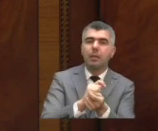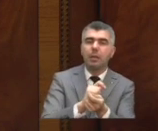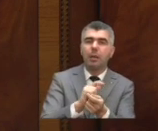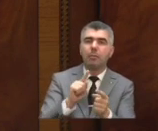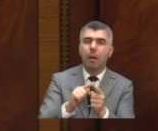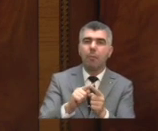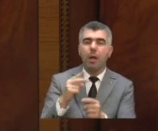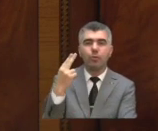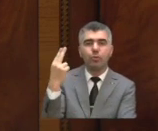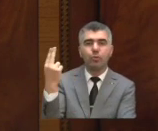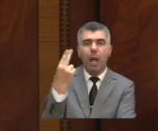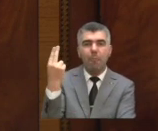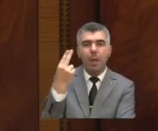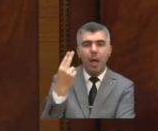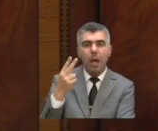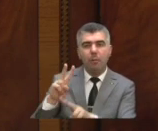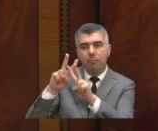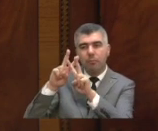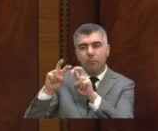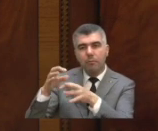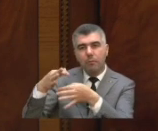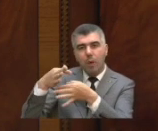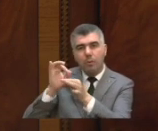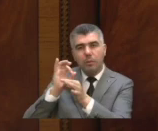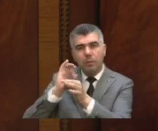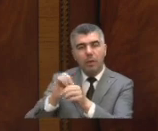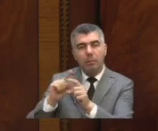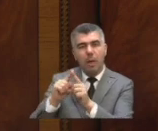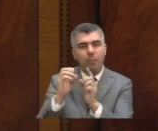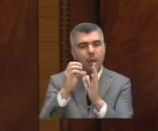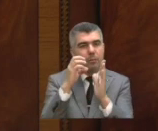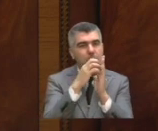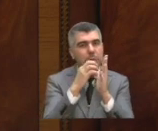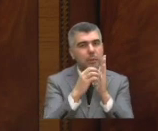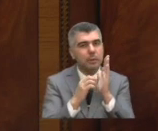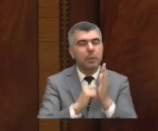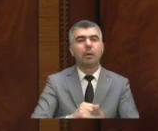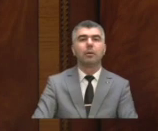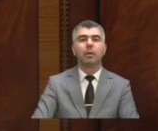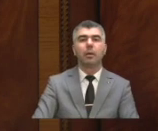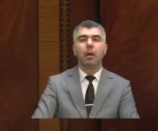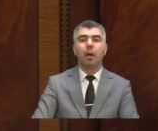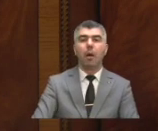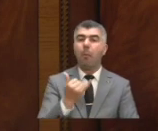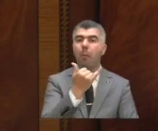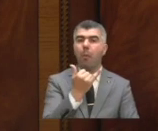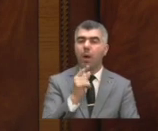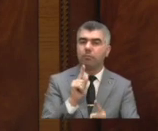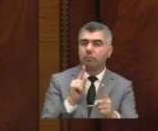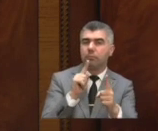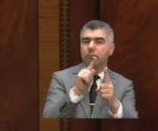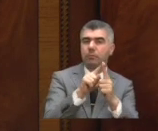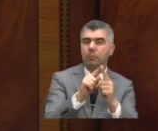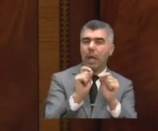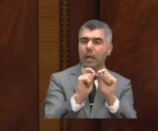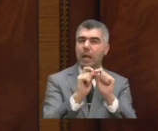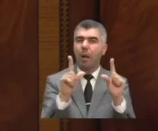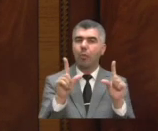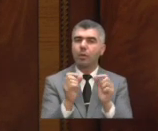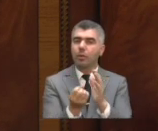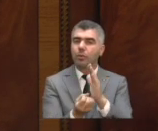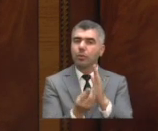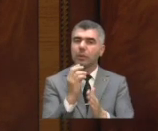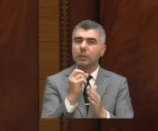العالي والبحث العلمي والابتكار باكت اسي الذي يهدف الى ارساء نموذج جديد